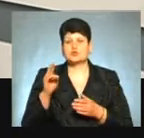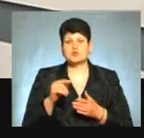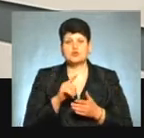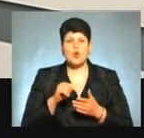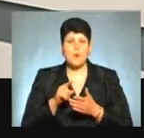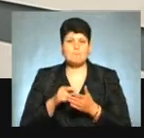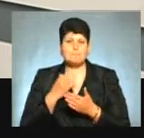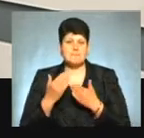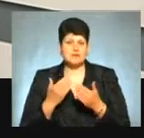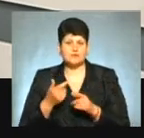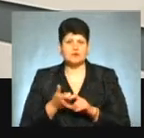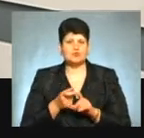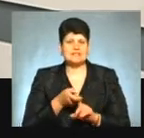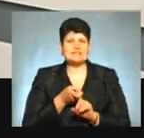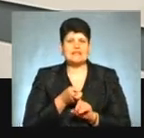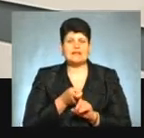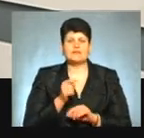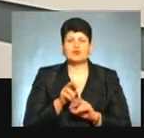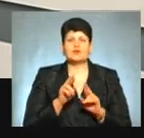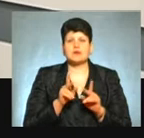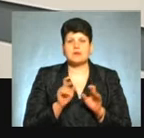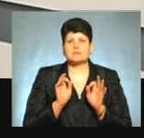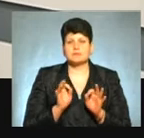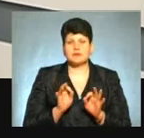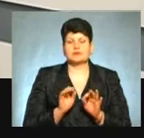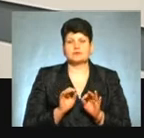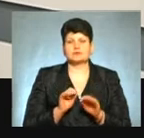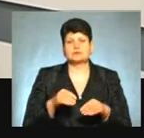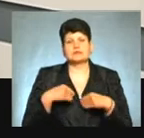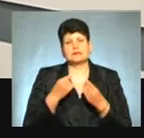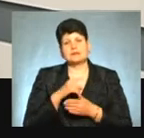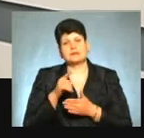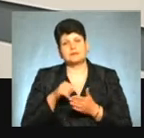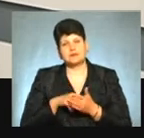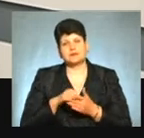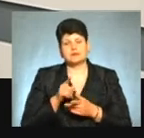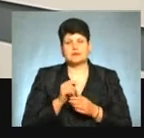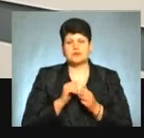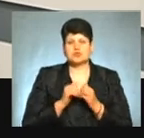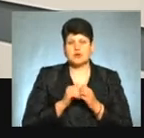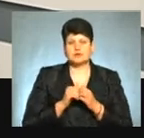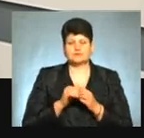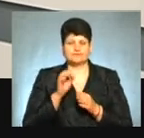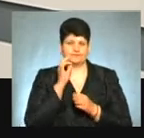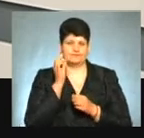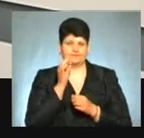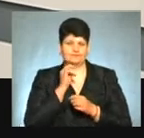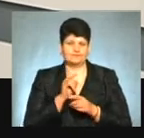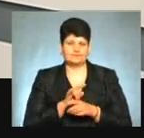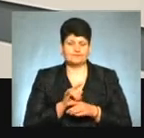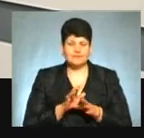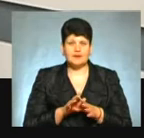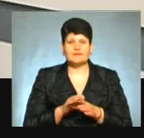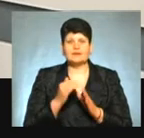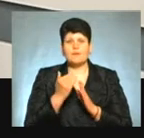Соціологічні опитування дуже залежать від того, як сформульовані питання, і на них дуже часто спекулюють. Навіть від порядку